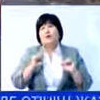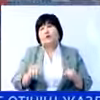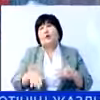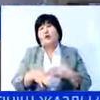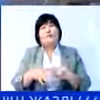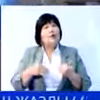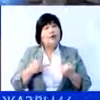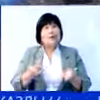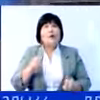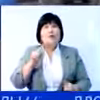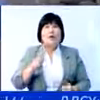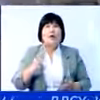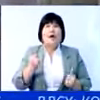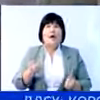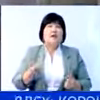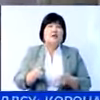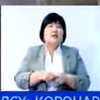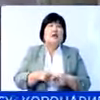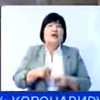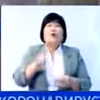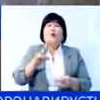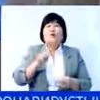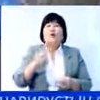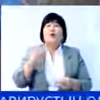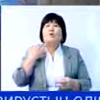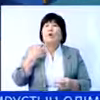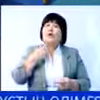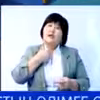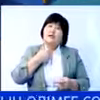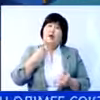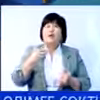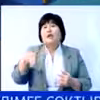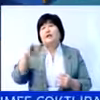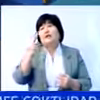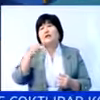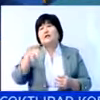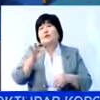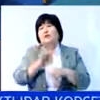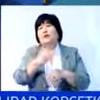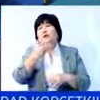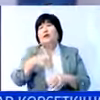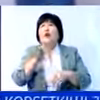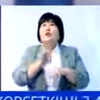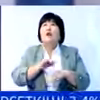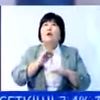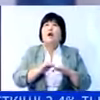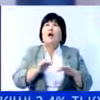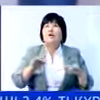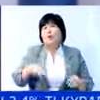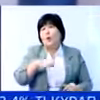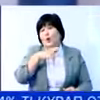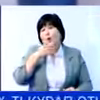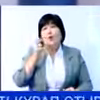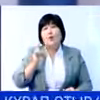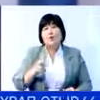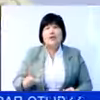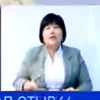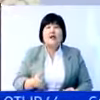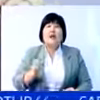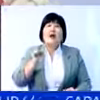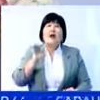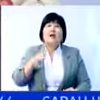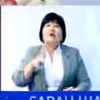көрсетуде. Мұнда әсіресе ұшық жетіспеушілігі, мойын қисаюы және ДЦП диагноздарымен ауыратын науқас балалар көп келеді. Аралда үйде